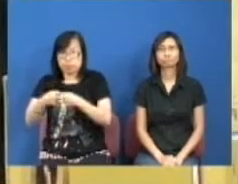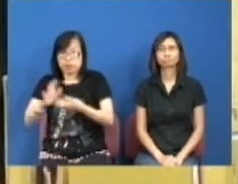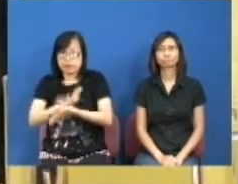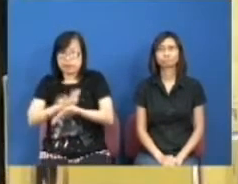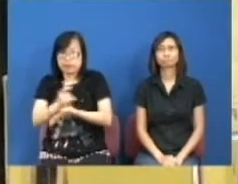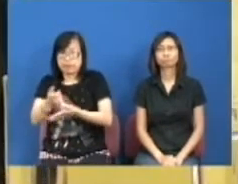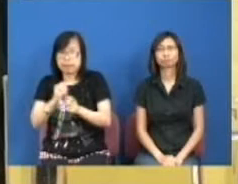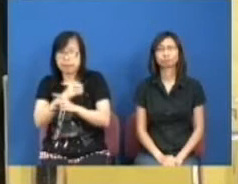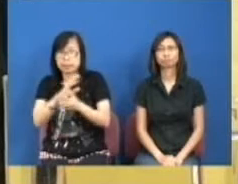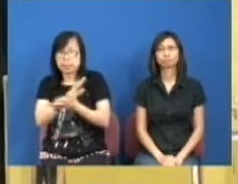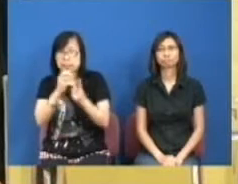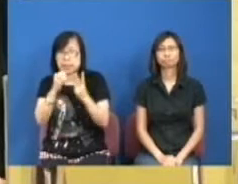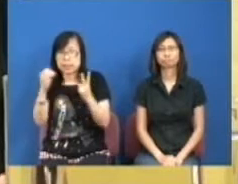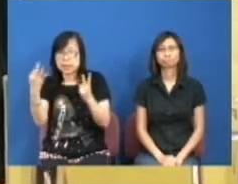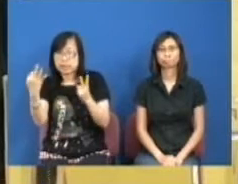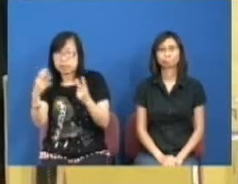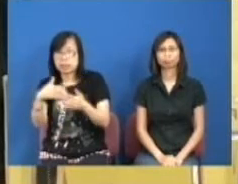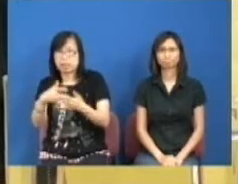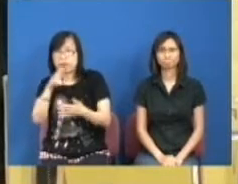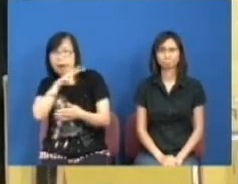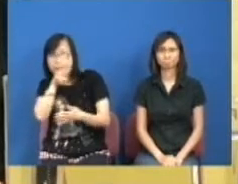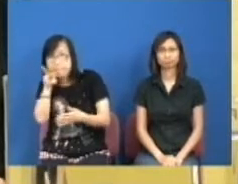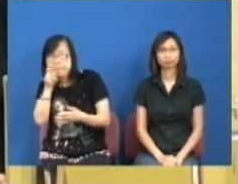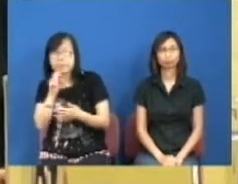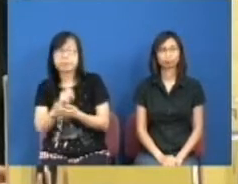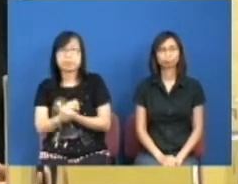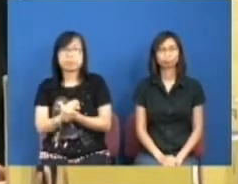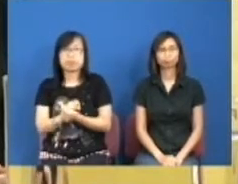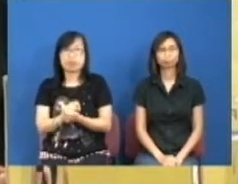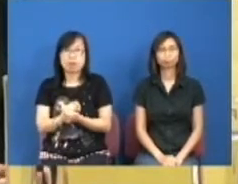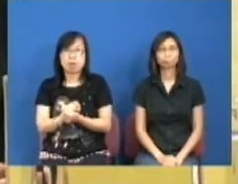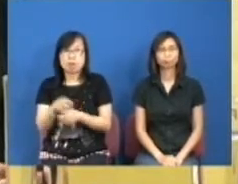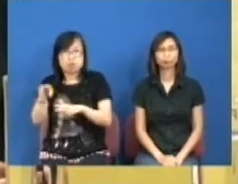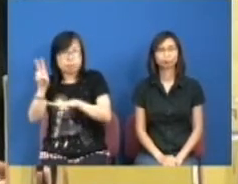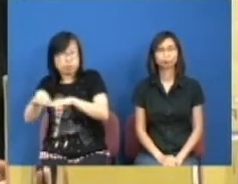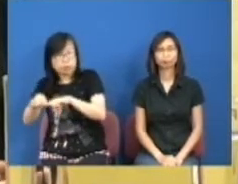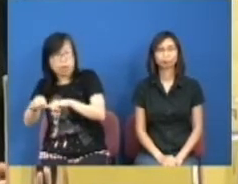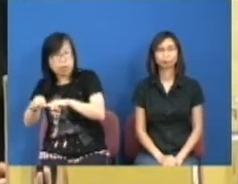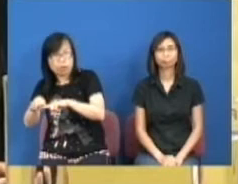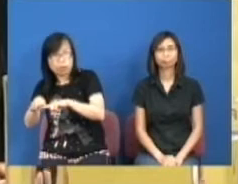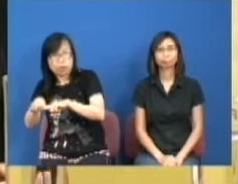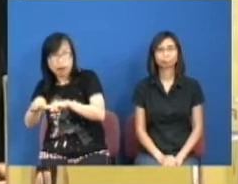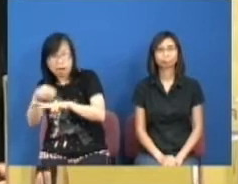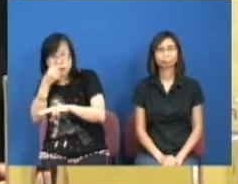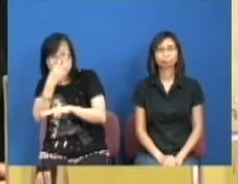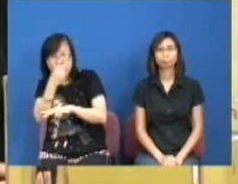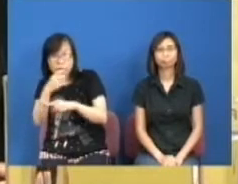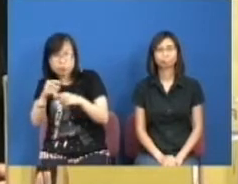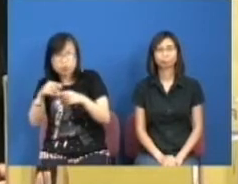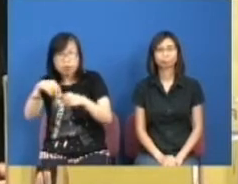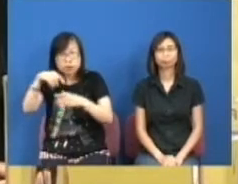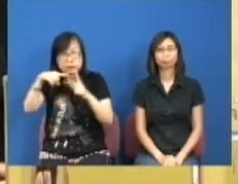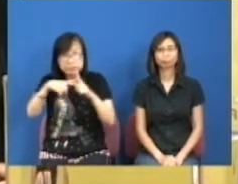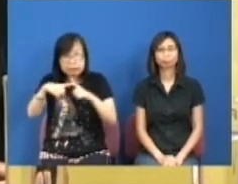係2003年之後，好多人嘅觀察都話咧，中方在這個香港民間社會裡面